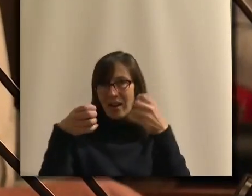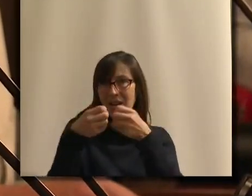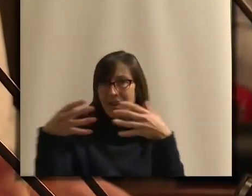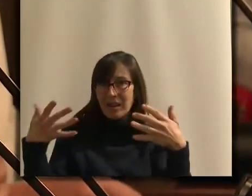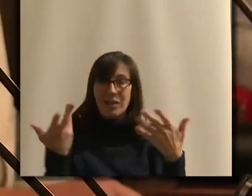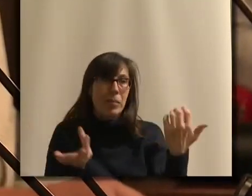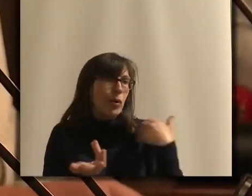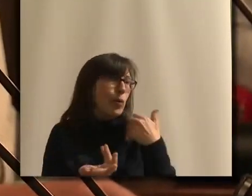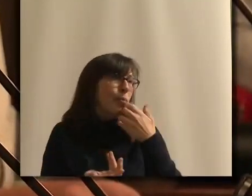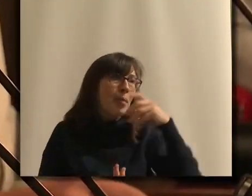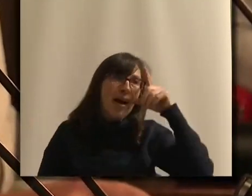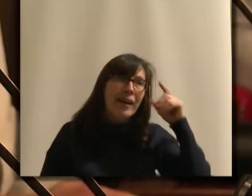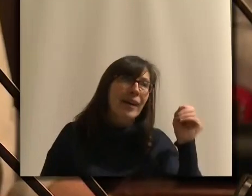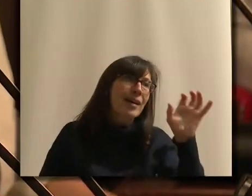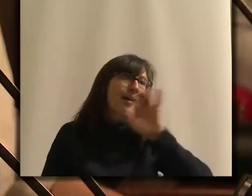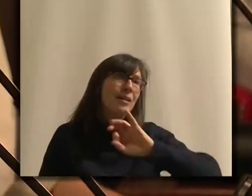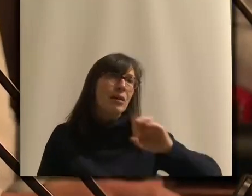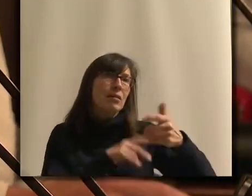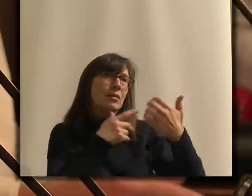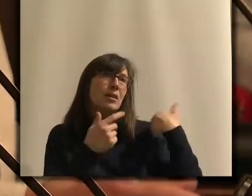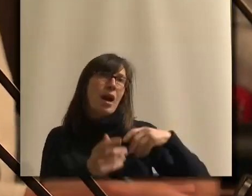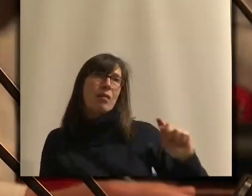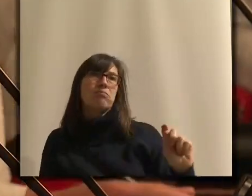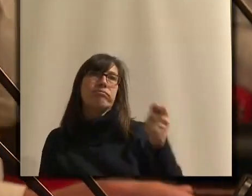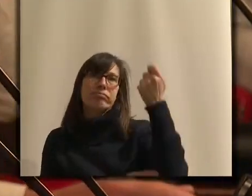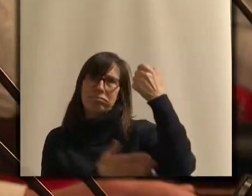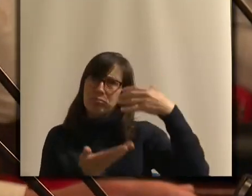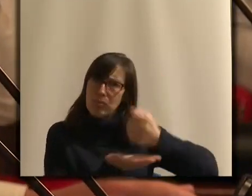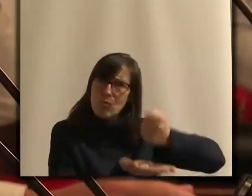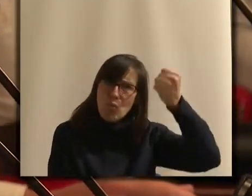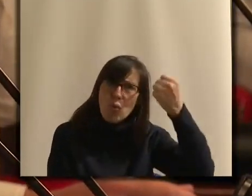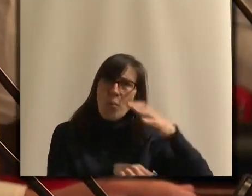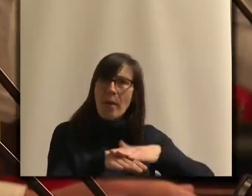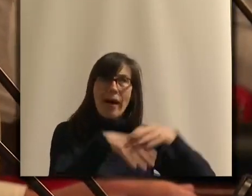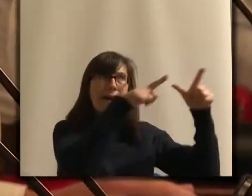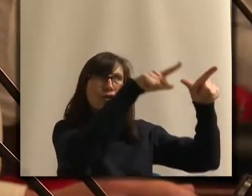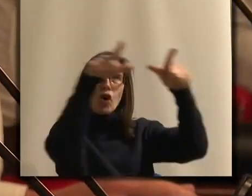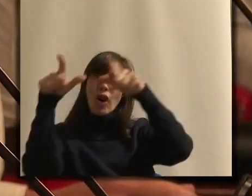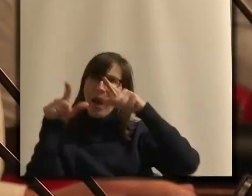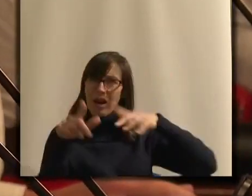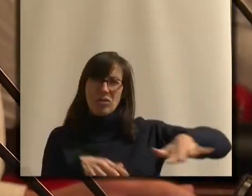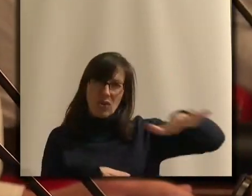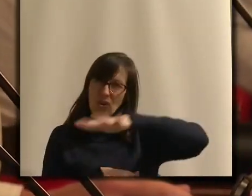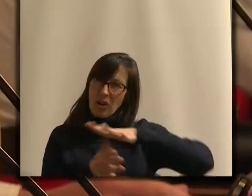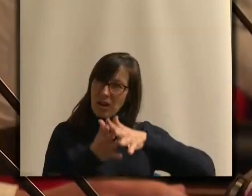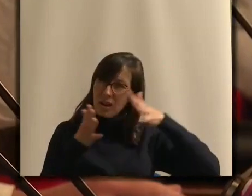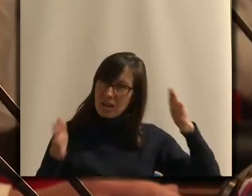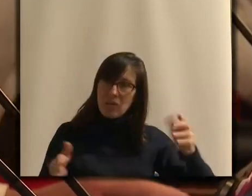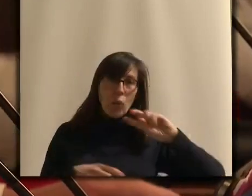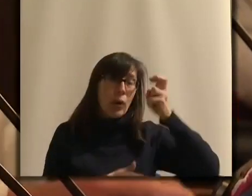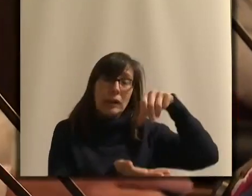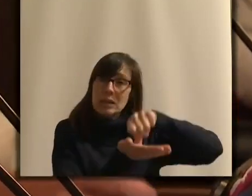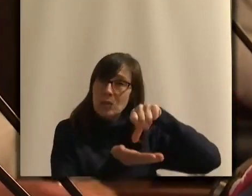mirem Manresa, ara precisament doncs han aconseguit un gran import per poder posar moltes plaques en polígons, altres ciutats també. Per